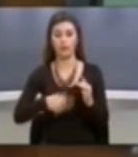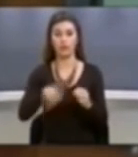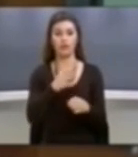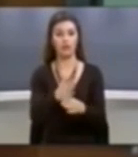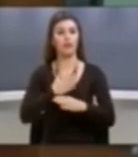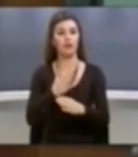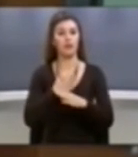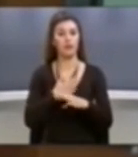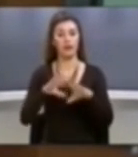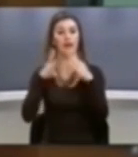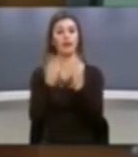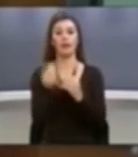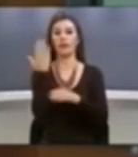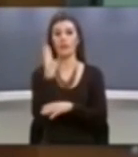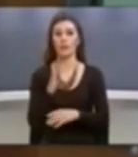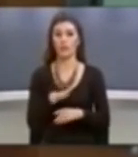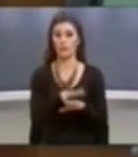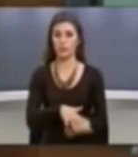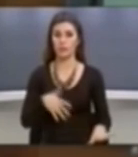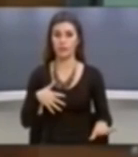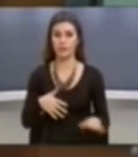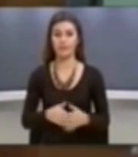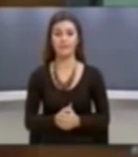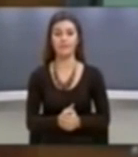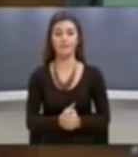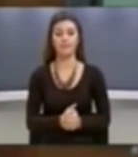dhe angazhimin e gjithë deputetëve të Kuvendit të Republikës Kosovës.